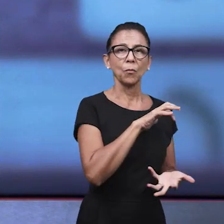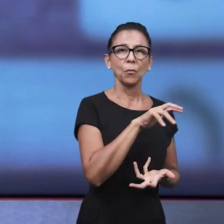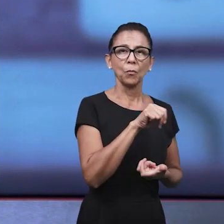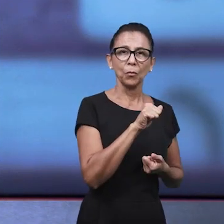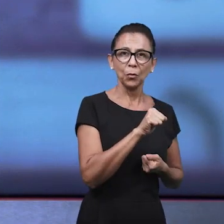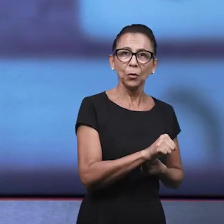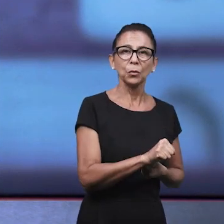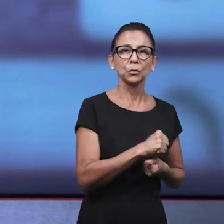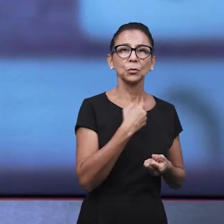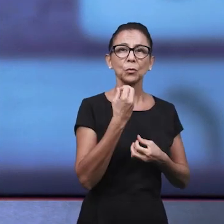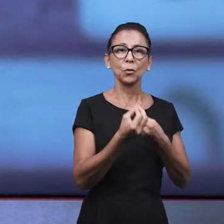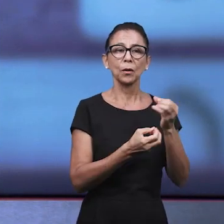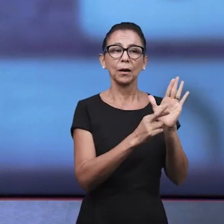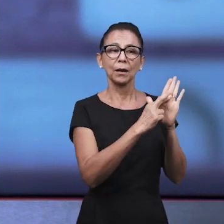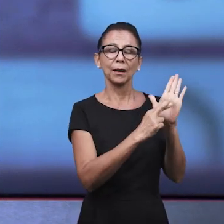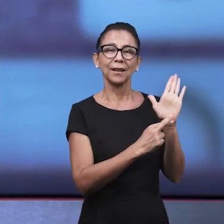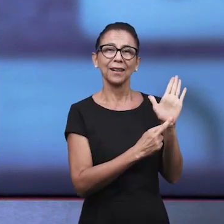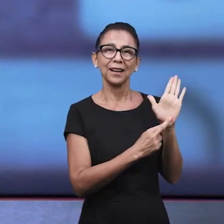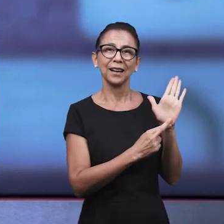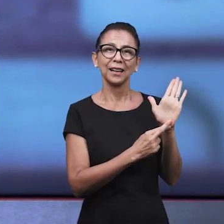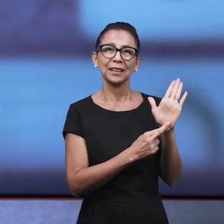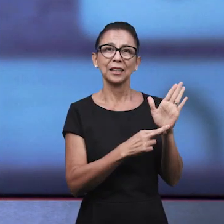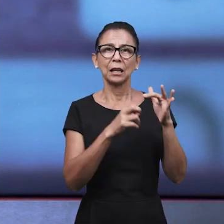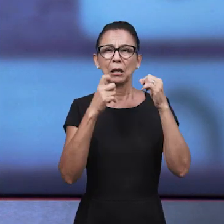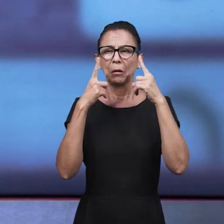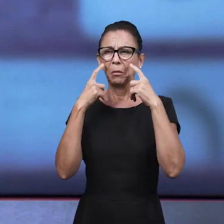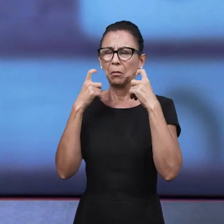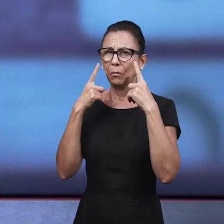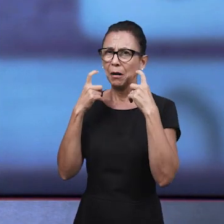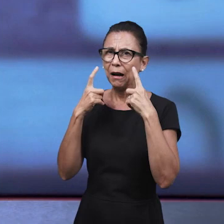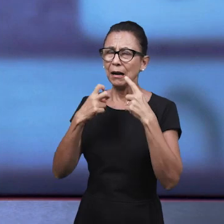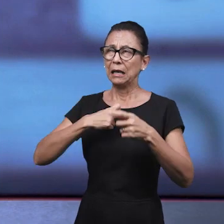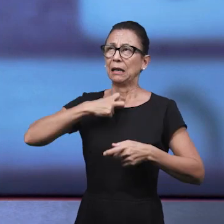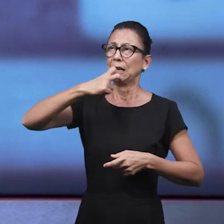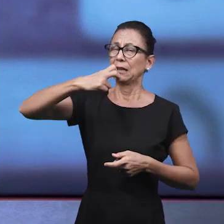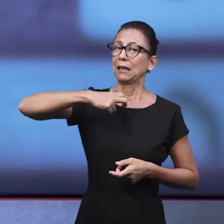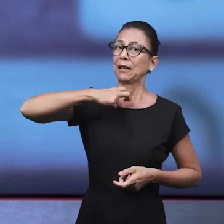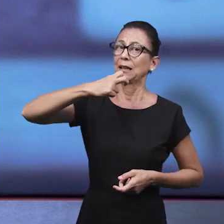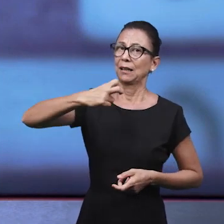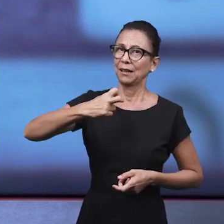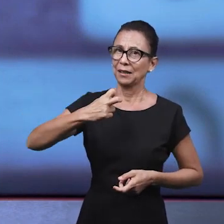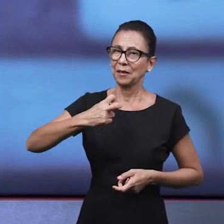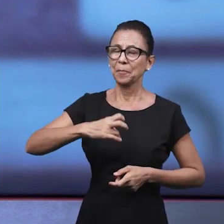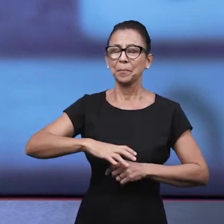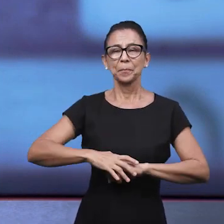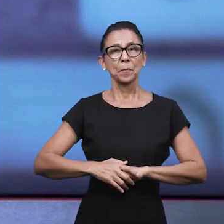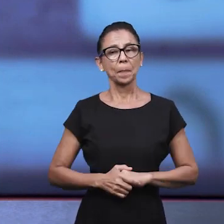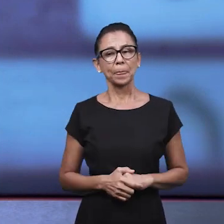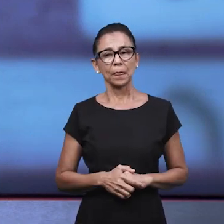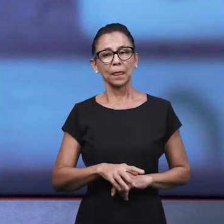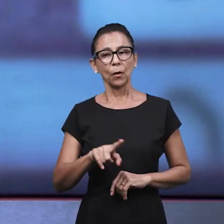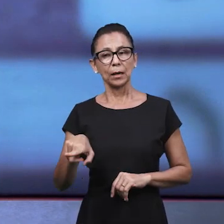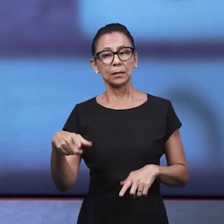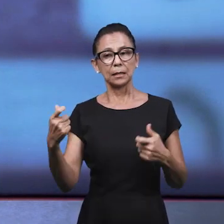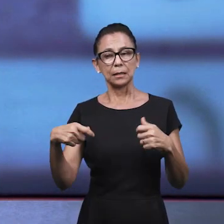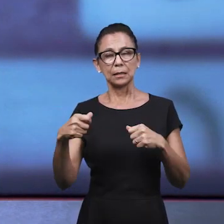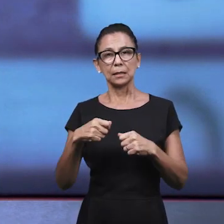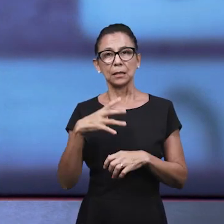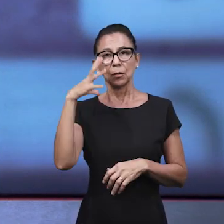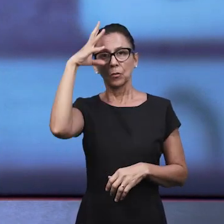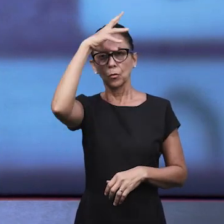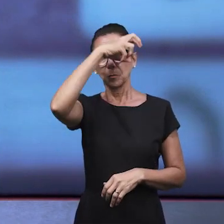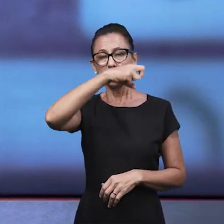d'autres caractères pour se faire dans la peau. Donc, il faut comprendre soit par la pleure, soit par le